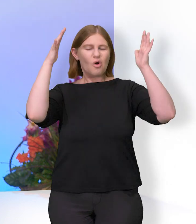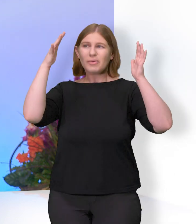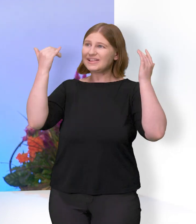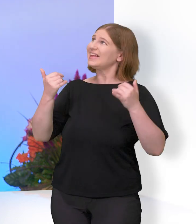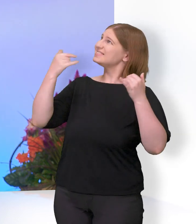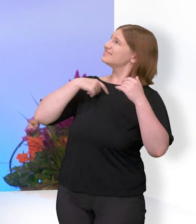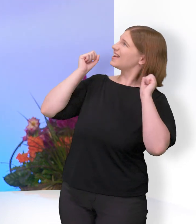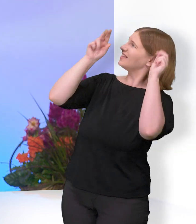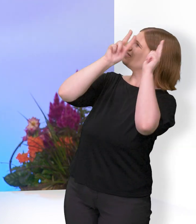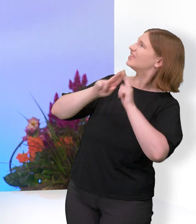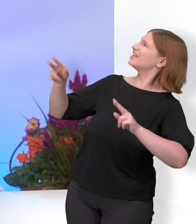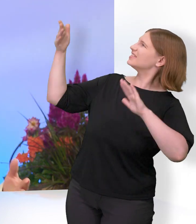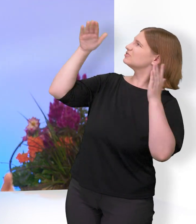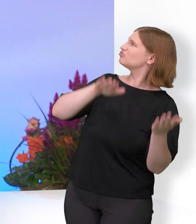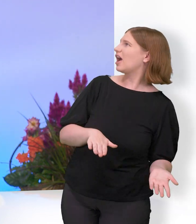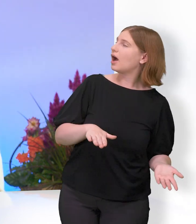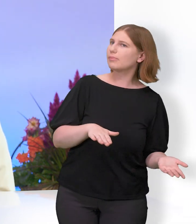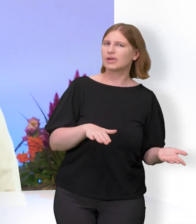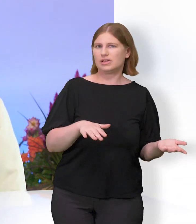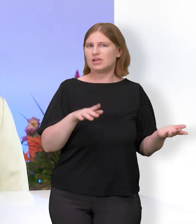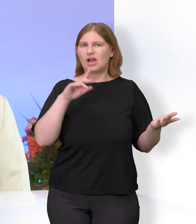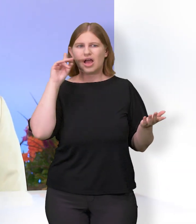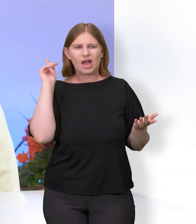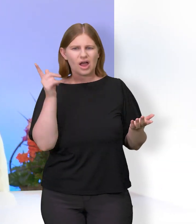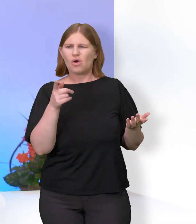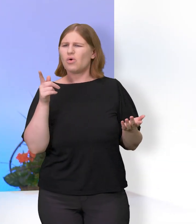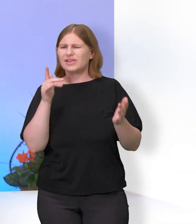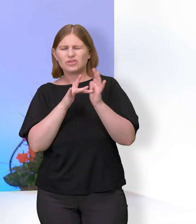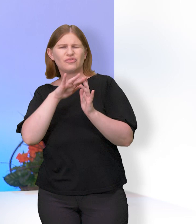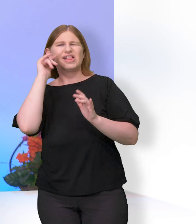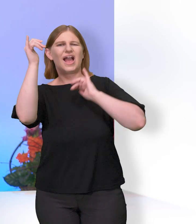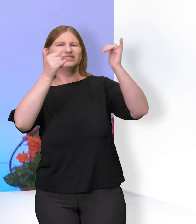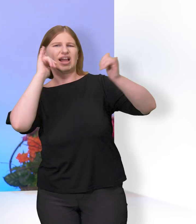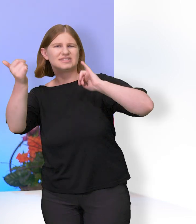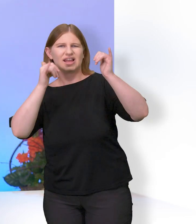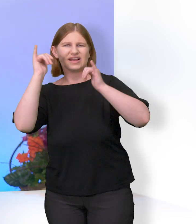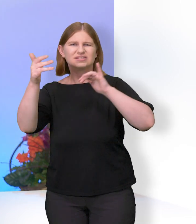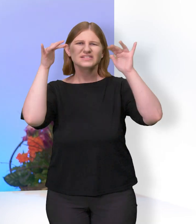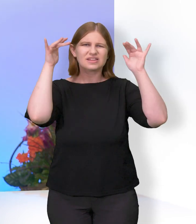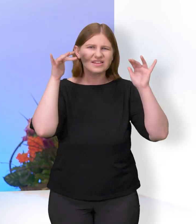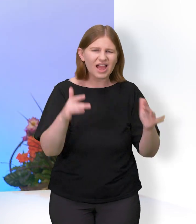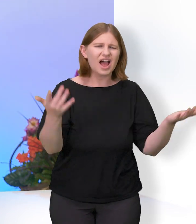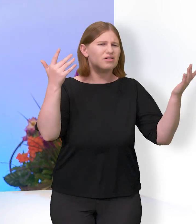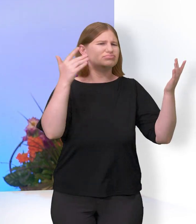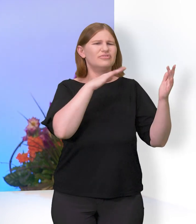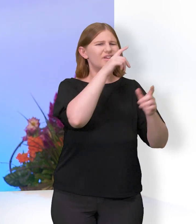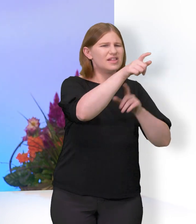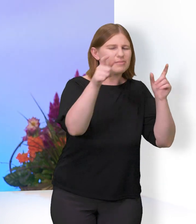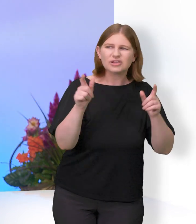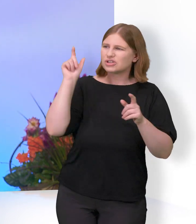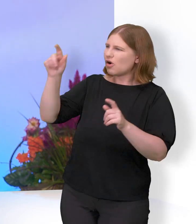würde. Die vielen Zuhörer auf seinen Reisen, denen er mit seinen Worten Hoffnung gemacht